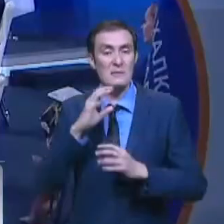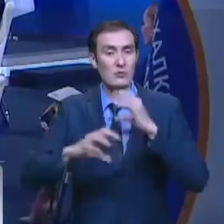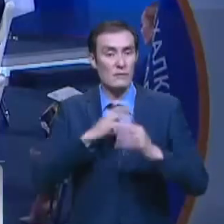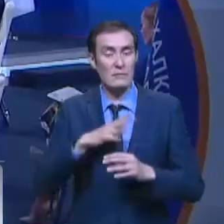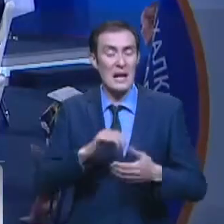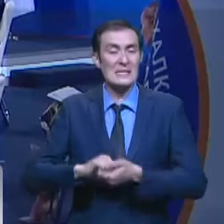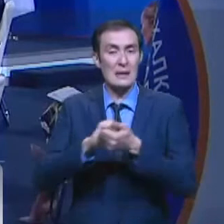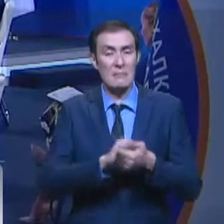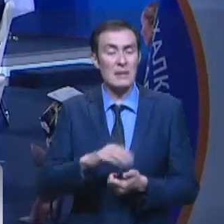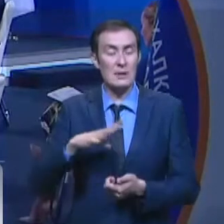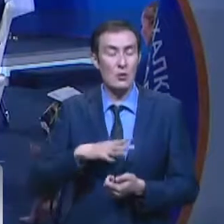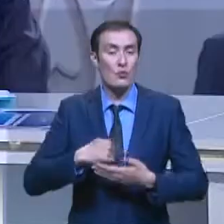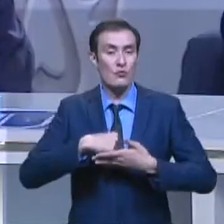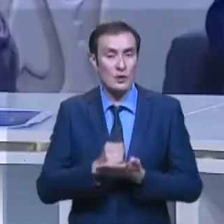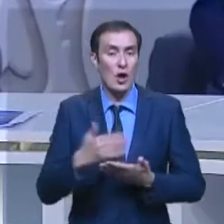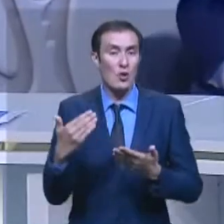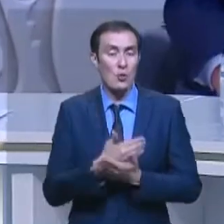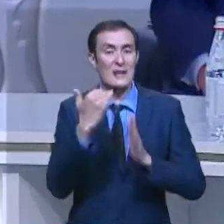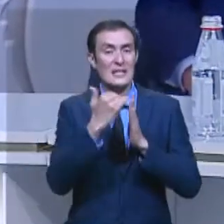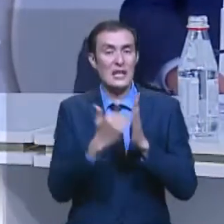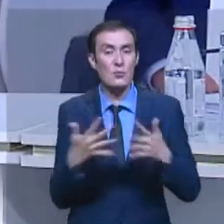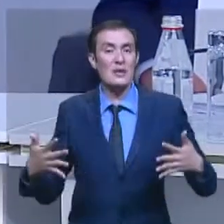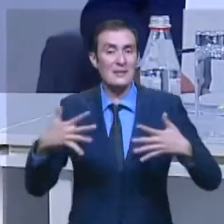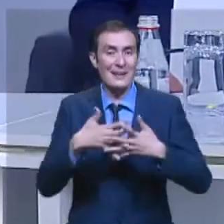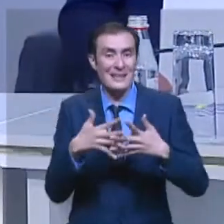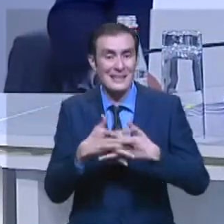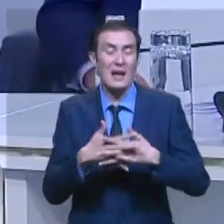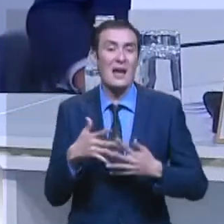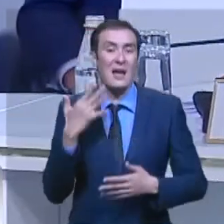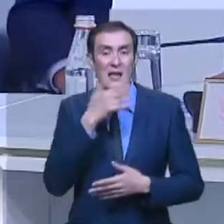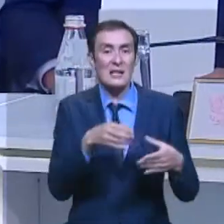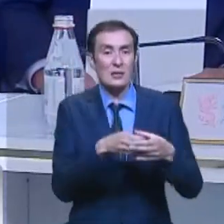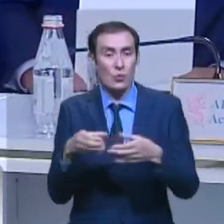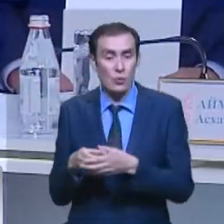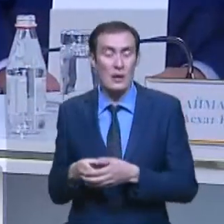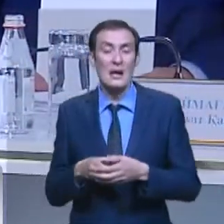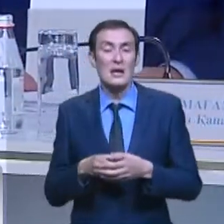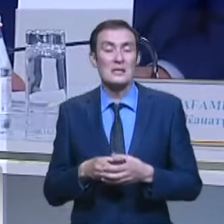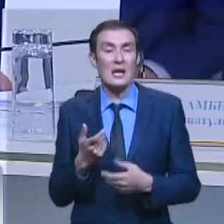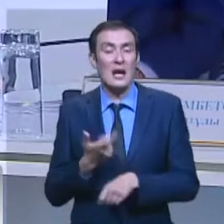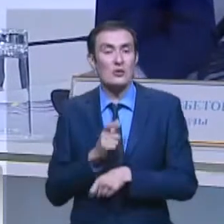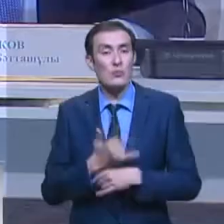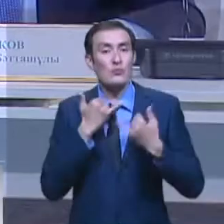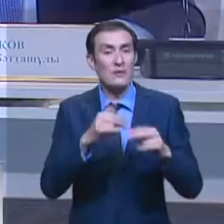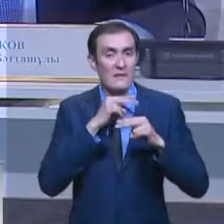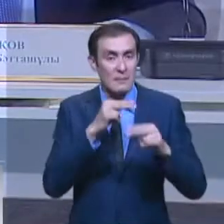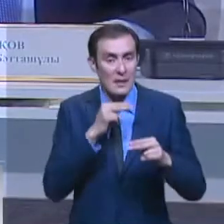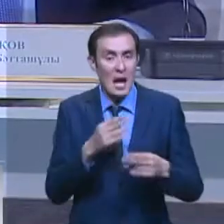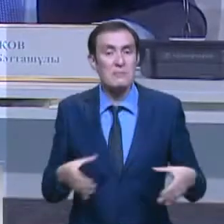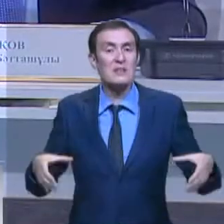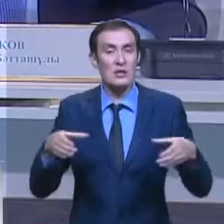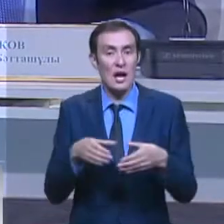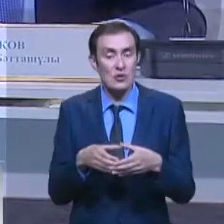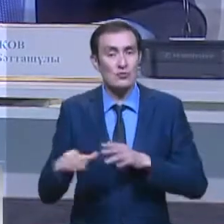членами Ассамблеи была поставлена новая задача по интеграции всех этносоциальных групп с особым акцентом на